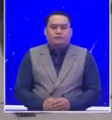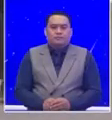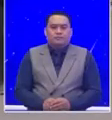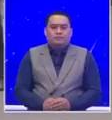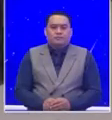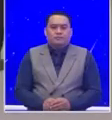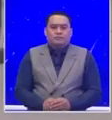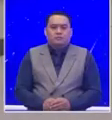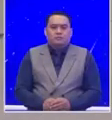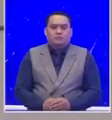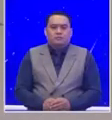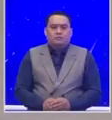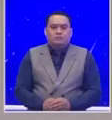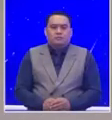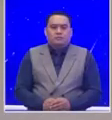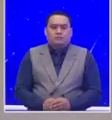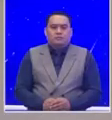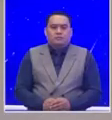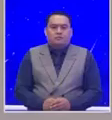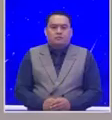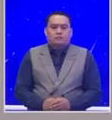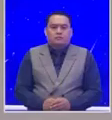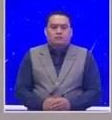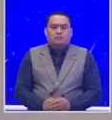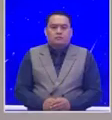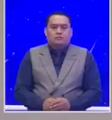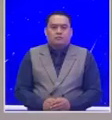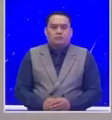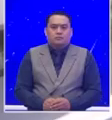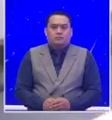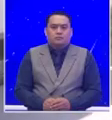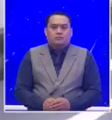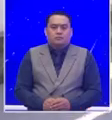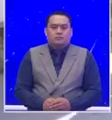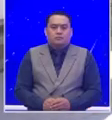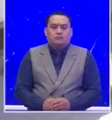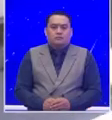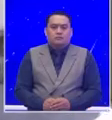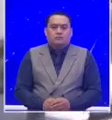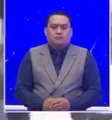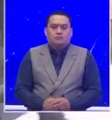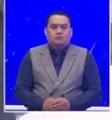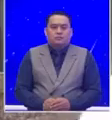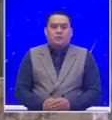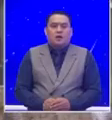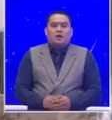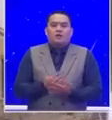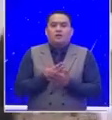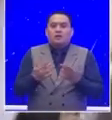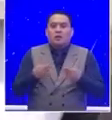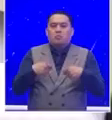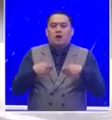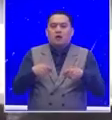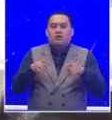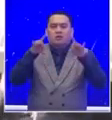рынка, нахождение в общественных местах без масок. Как выяснилось, в ходе рейда некоторые продавцы